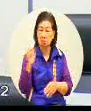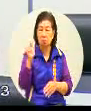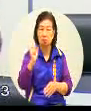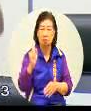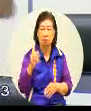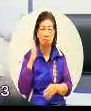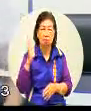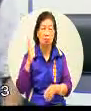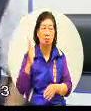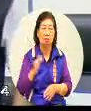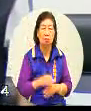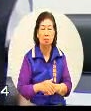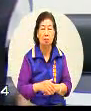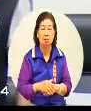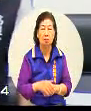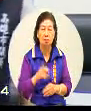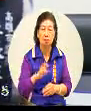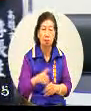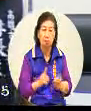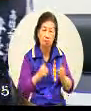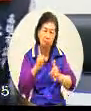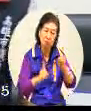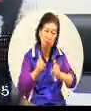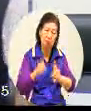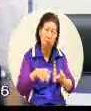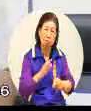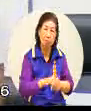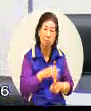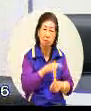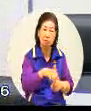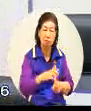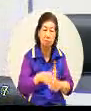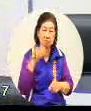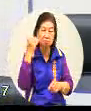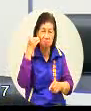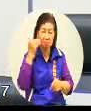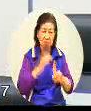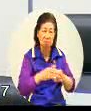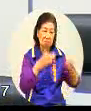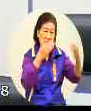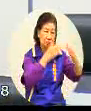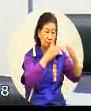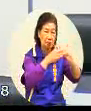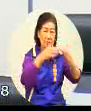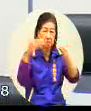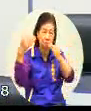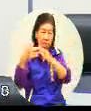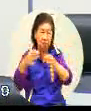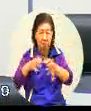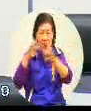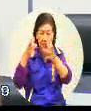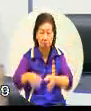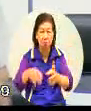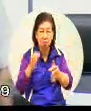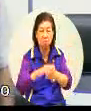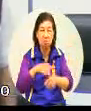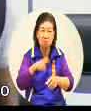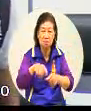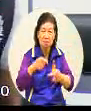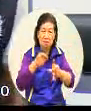啦。将心比心啦、啊，人买你的厝边设生产工厂，你敢买？啊，若无了解